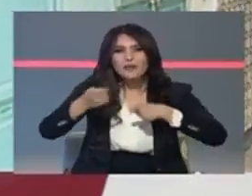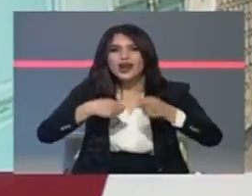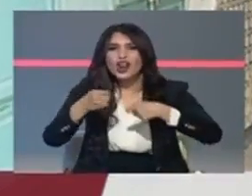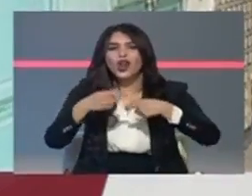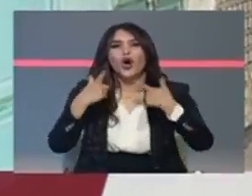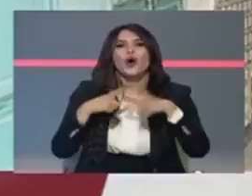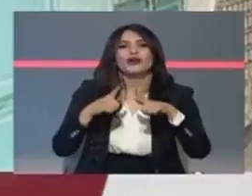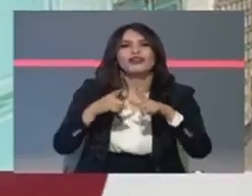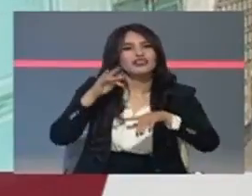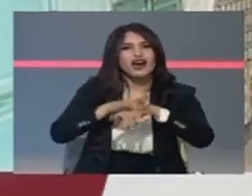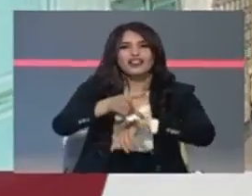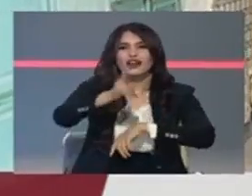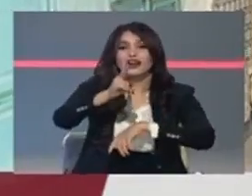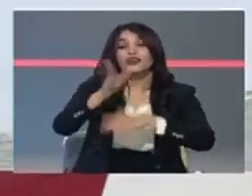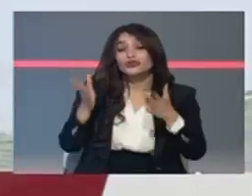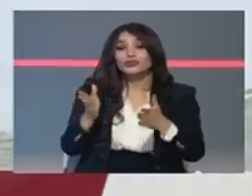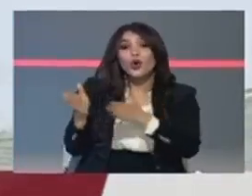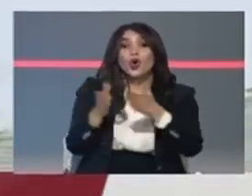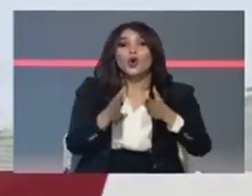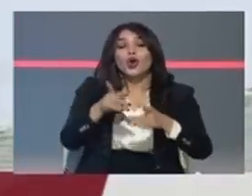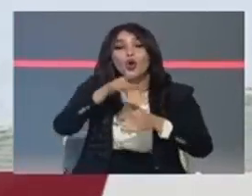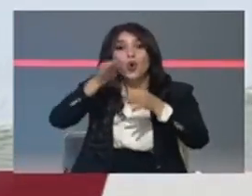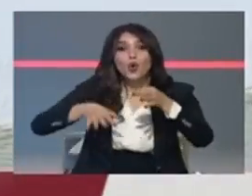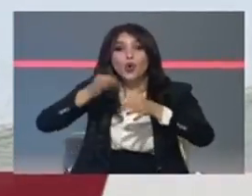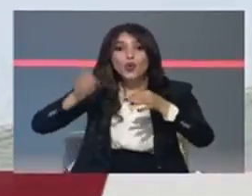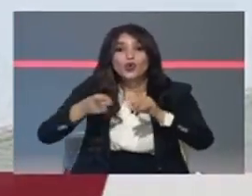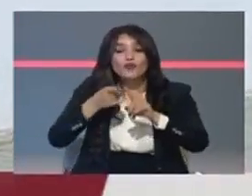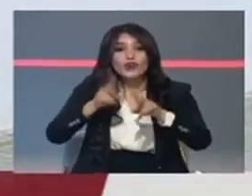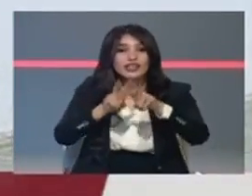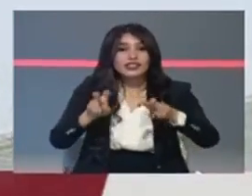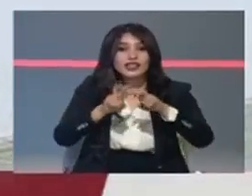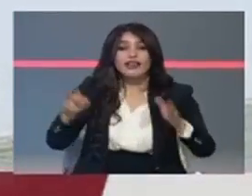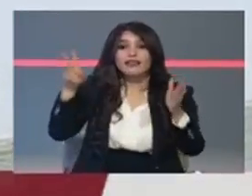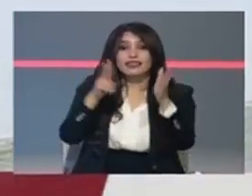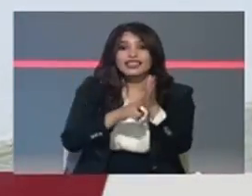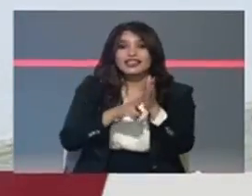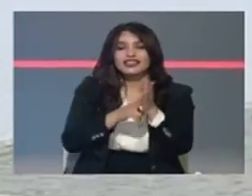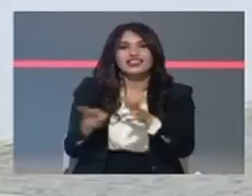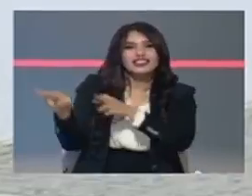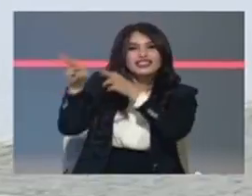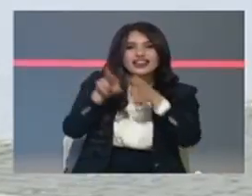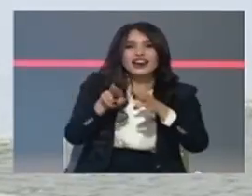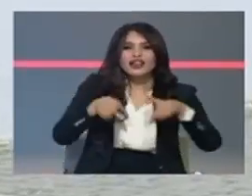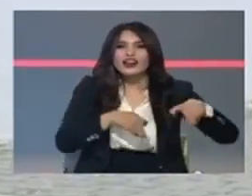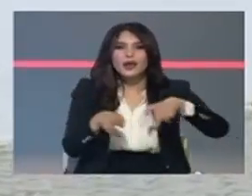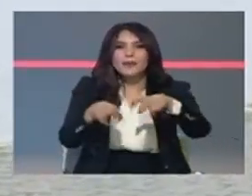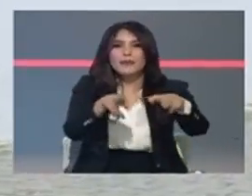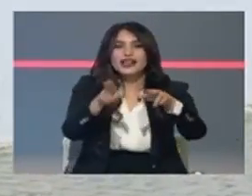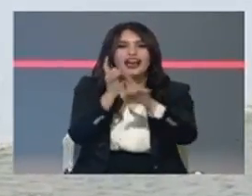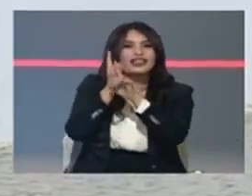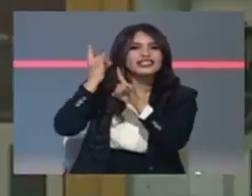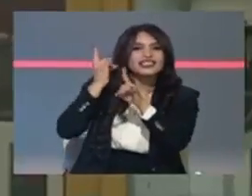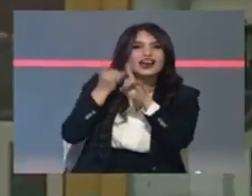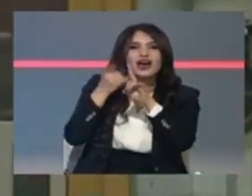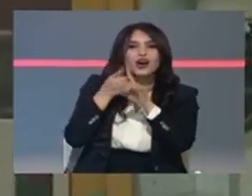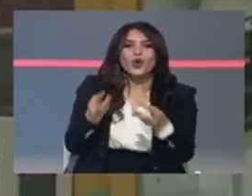والاقتصادي، لذا فإن استشراف الحلول واستباقية التنفيذ قد تعيد لأزقة المدينة العربي جلبتها